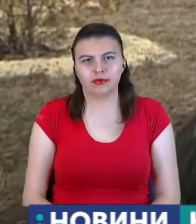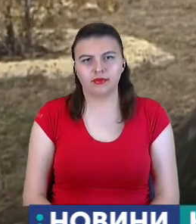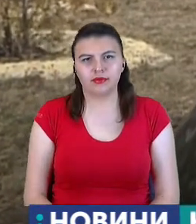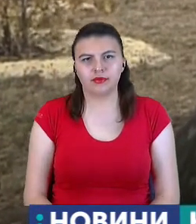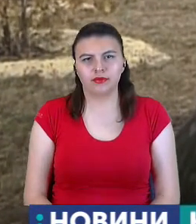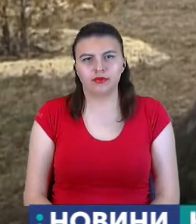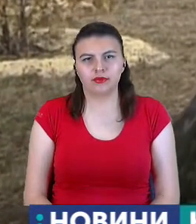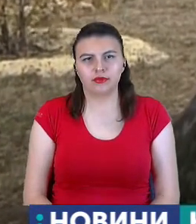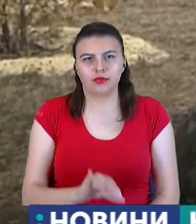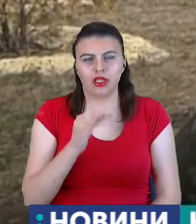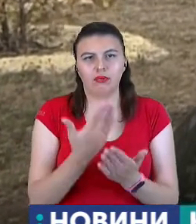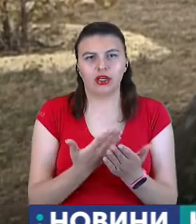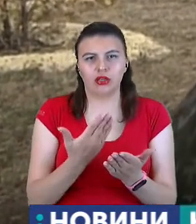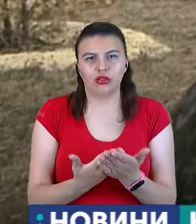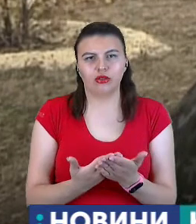прикладом